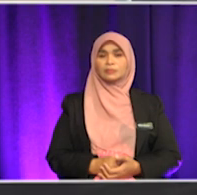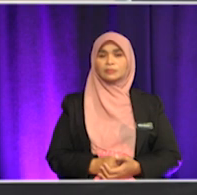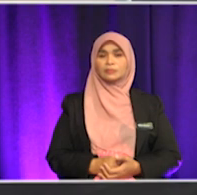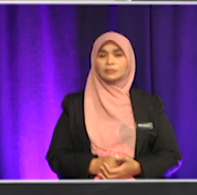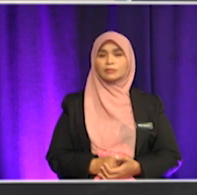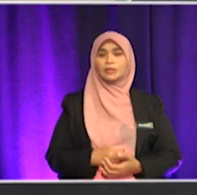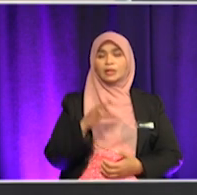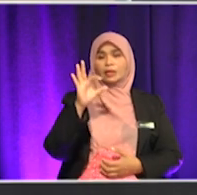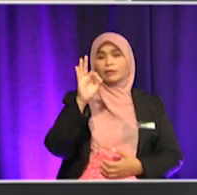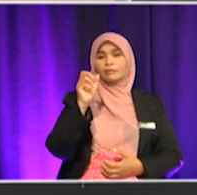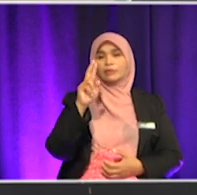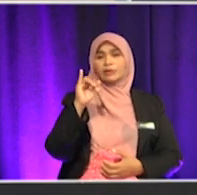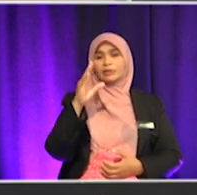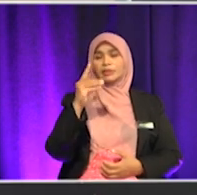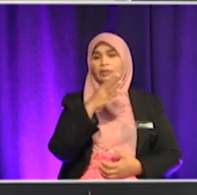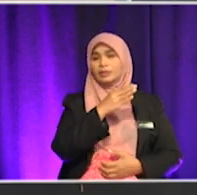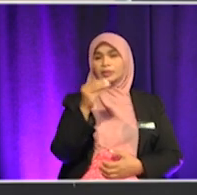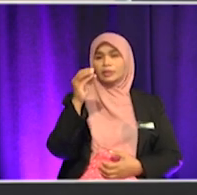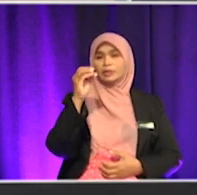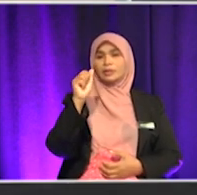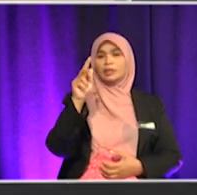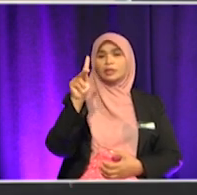Farid dan Akmal dapat